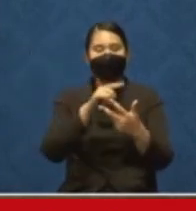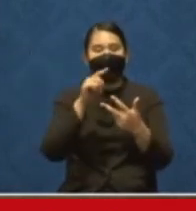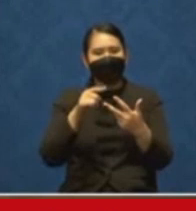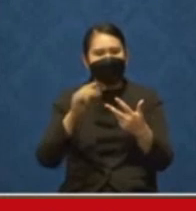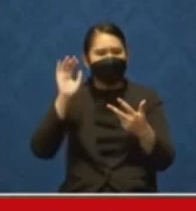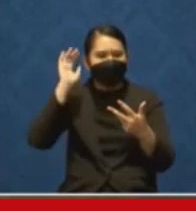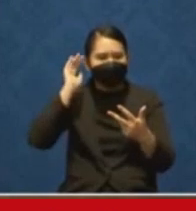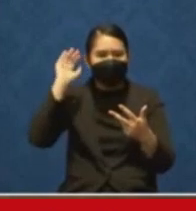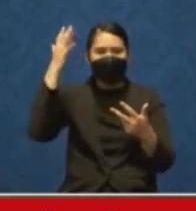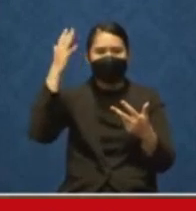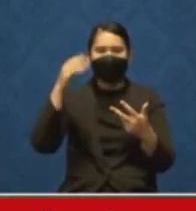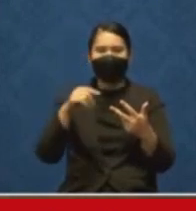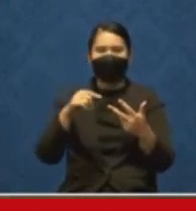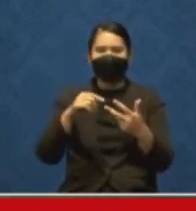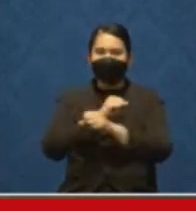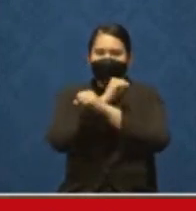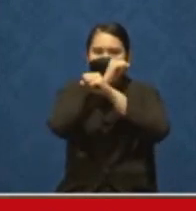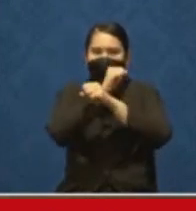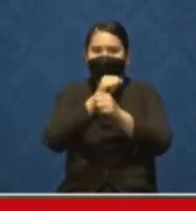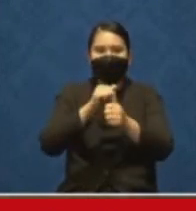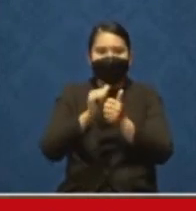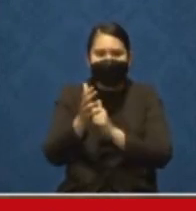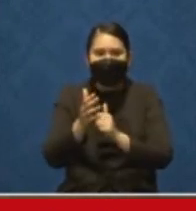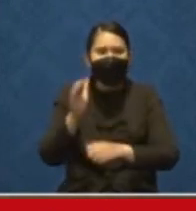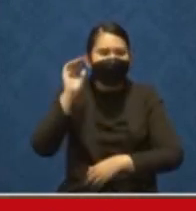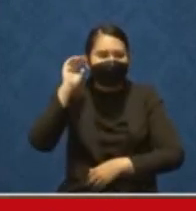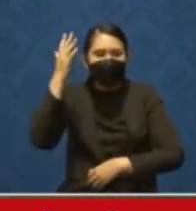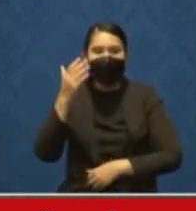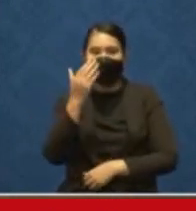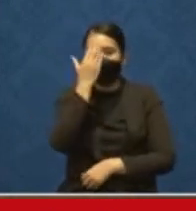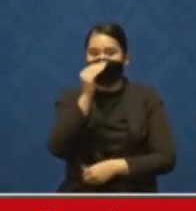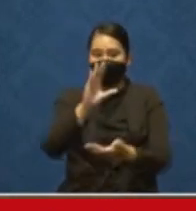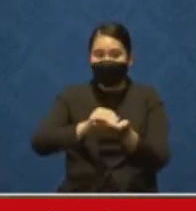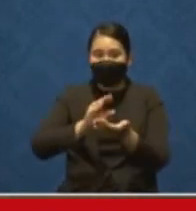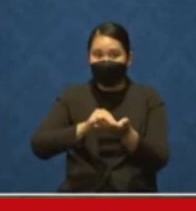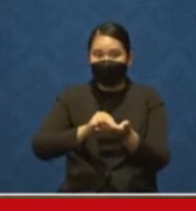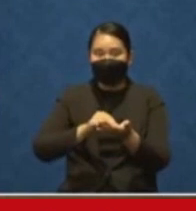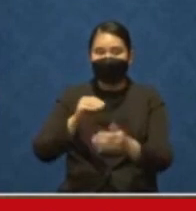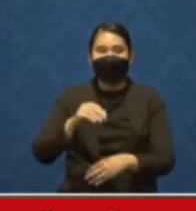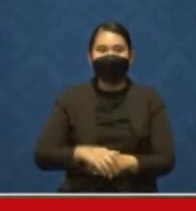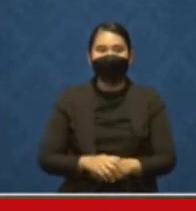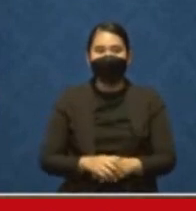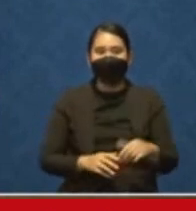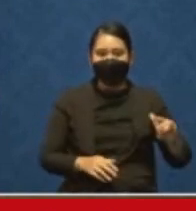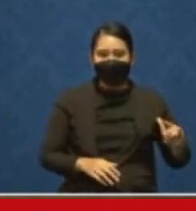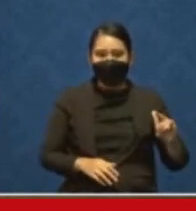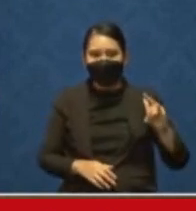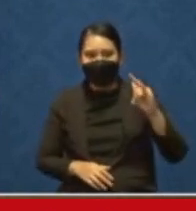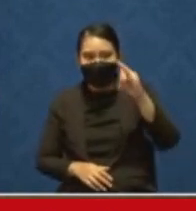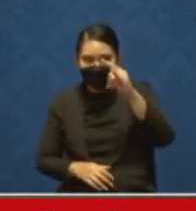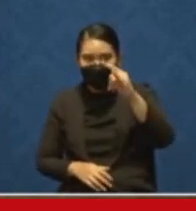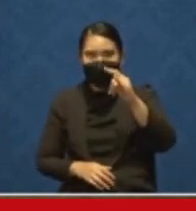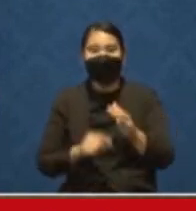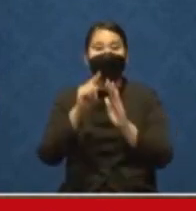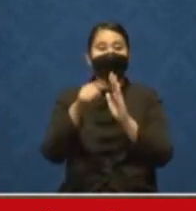ที่น่าคิดมากหัวข้อแรกคนก็ไม่เชื่อว่าจะมีคนใครอนุญาตเข้ามาก็สองก็ไม่เชื่อว่า